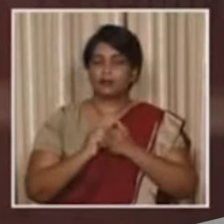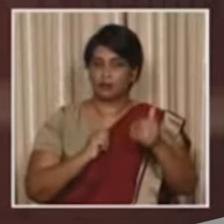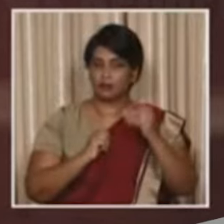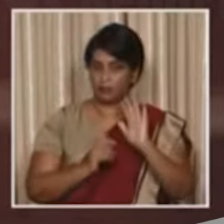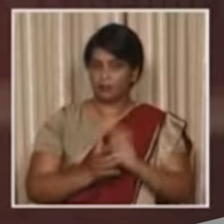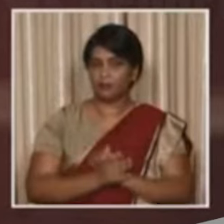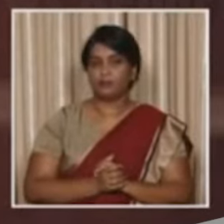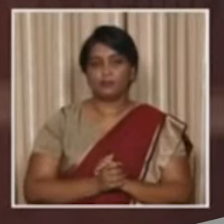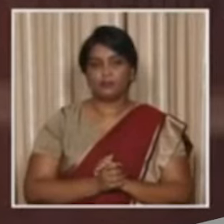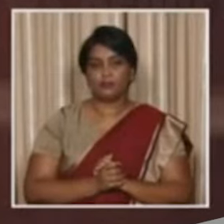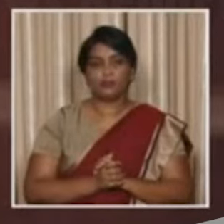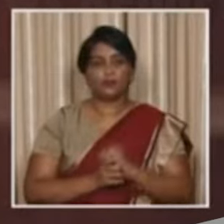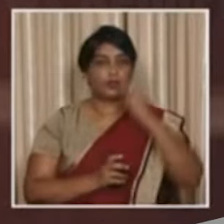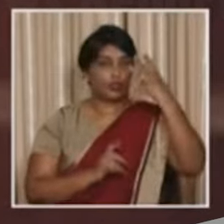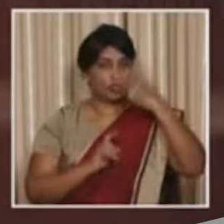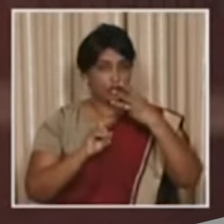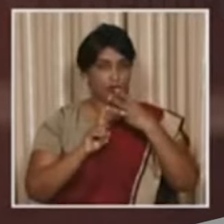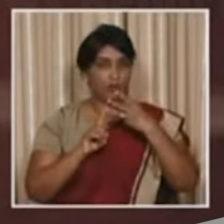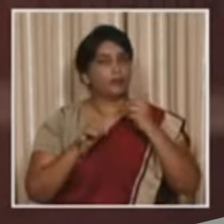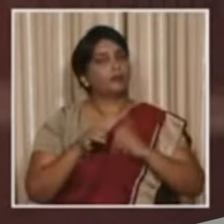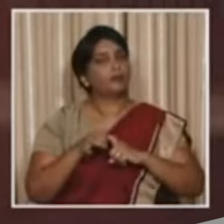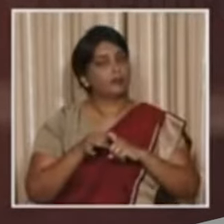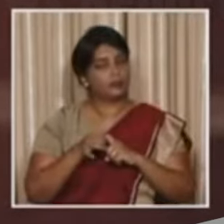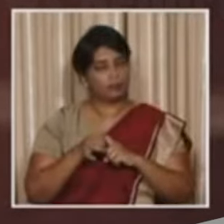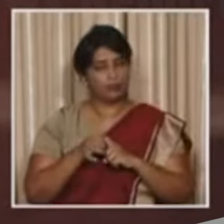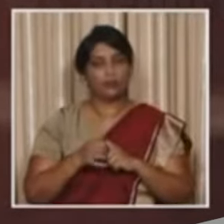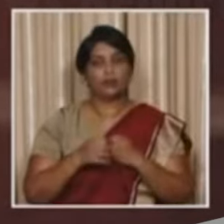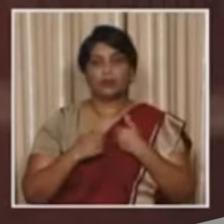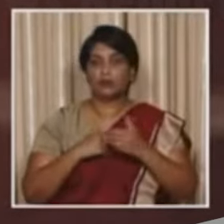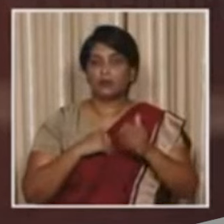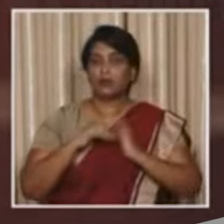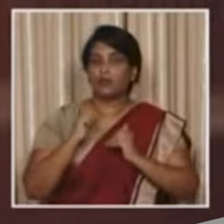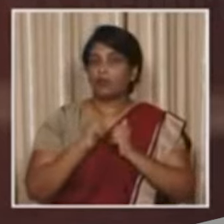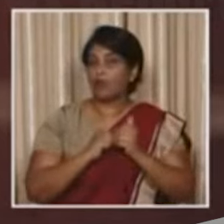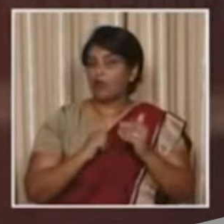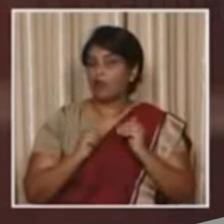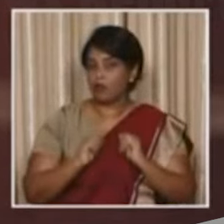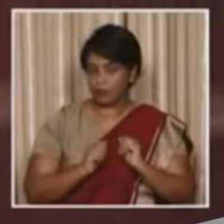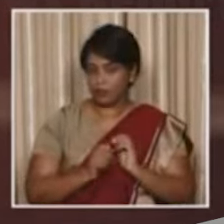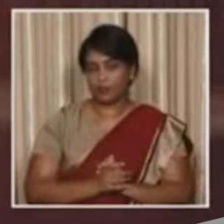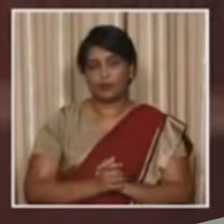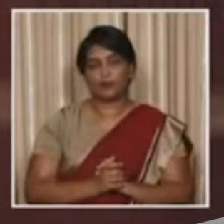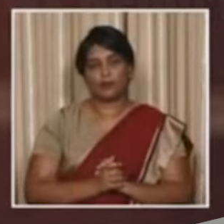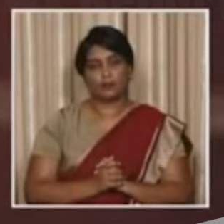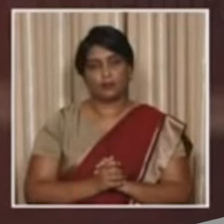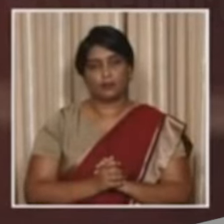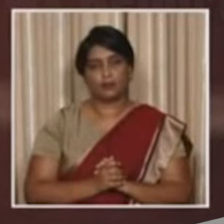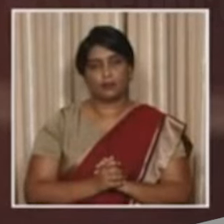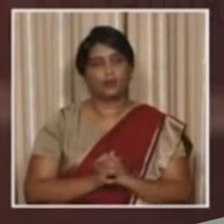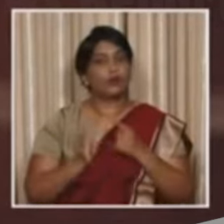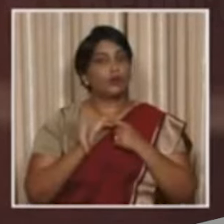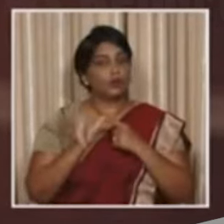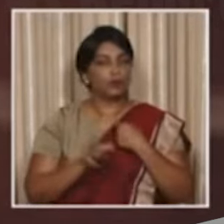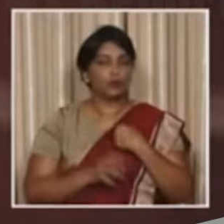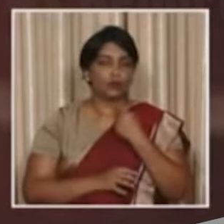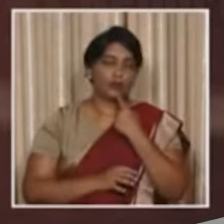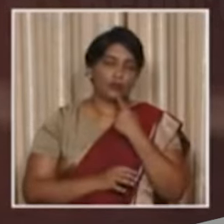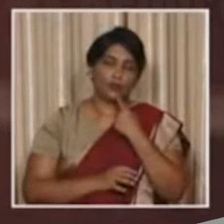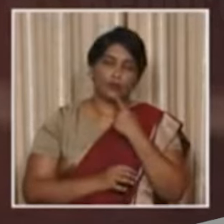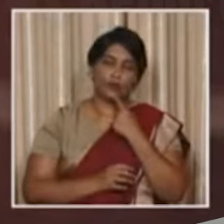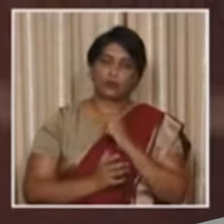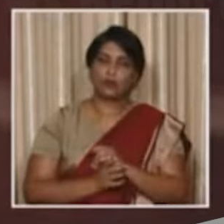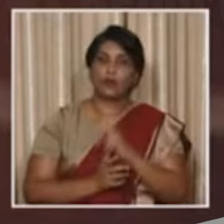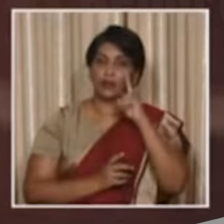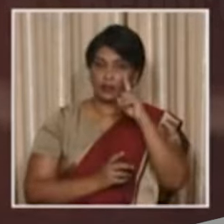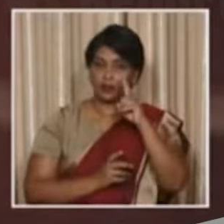කරන්න. තුන්වෙනි ප්‍රශ්නය අපි ගෙන ඇති පියවර කුමක්ද යන්න පිළිබඳව. උත්තරය ඔව්.